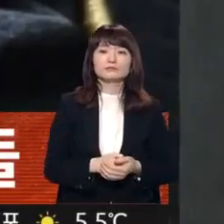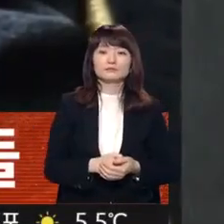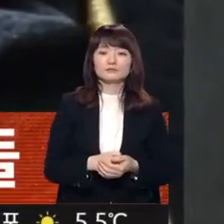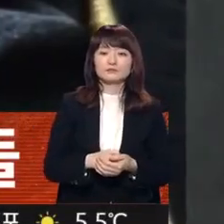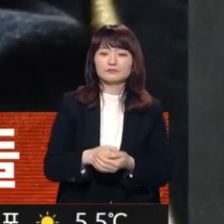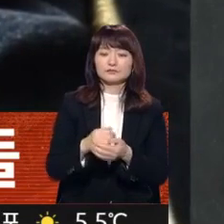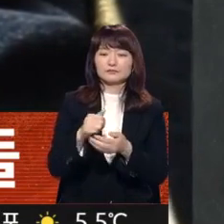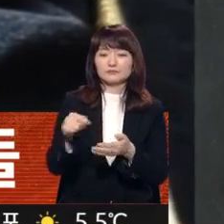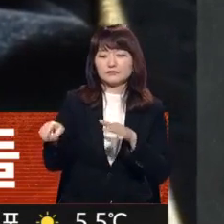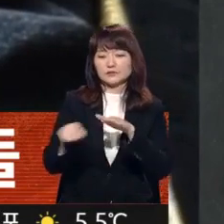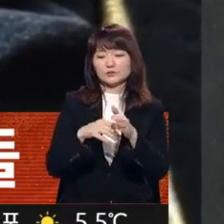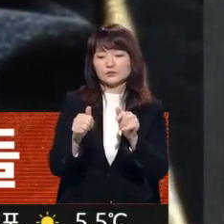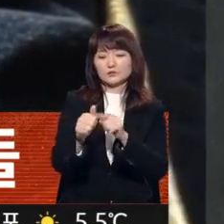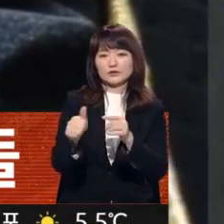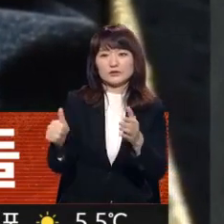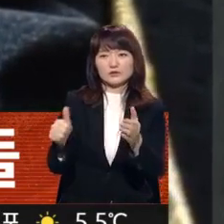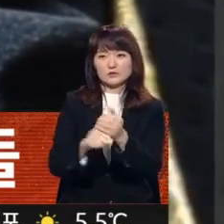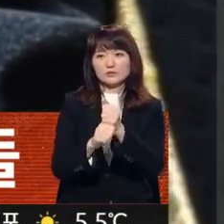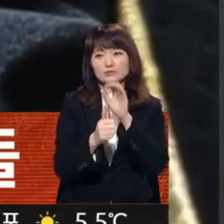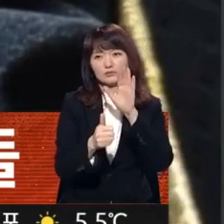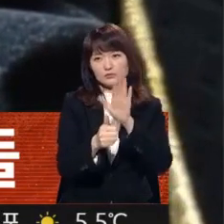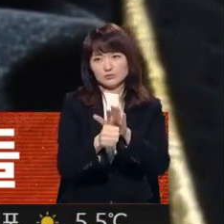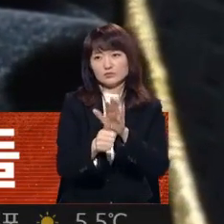절대공원을 했습니다 자